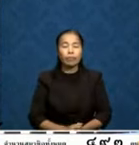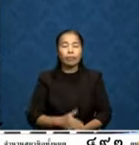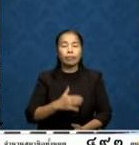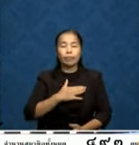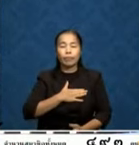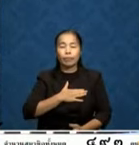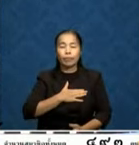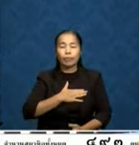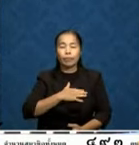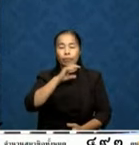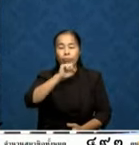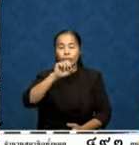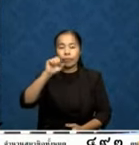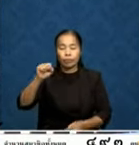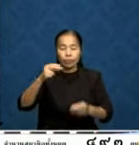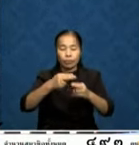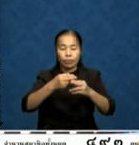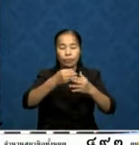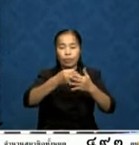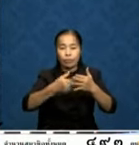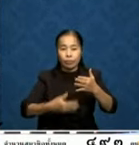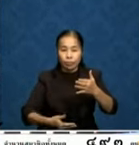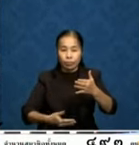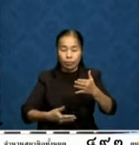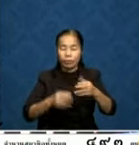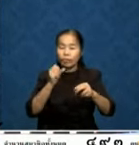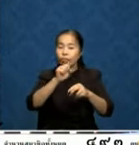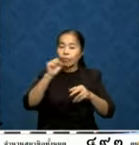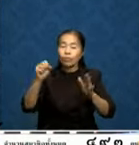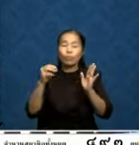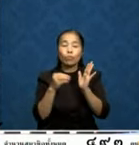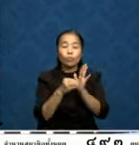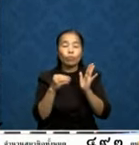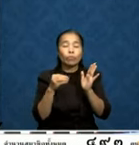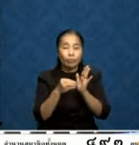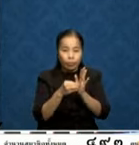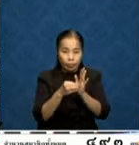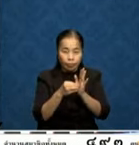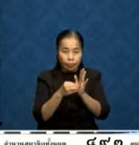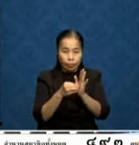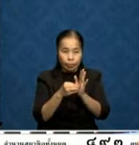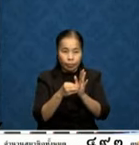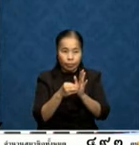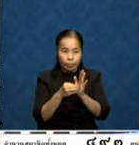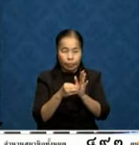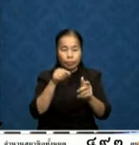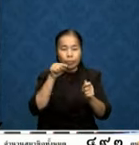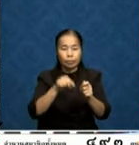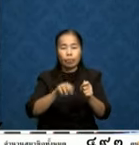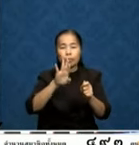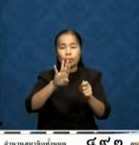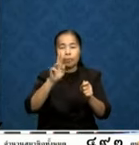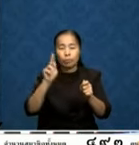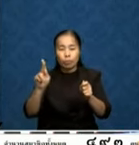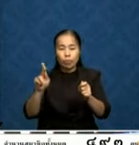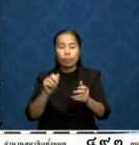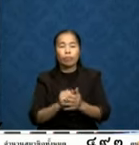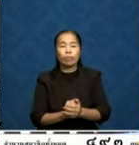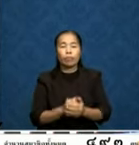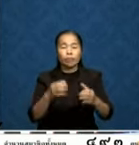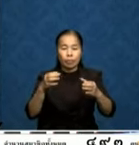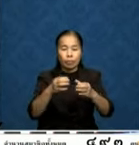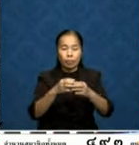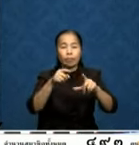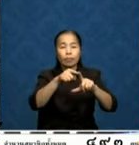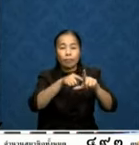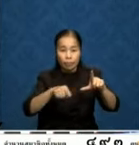ตกรผู้แทนราษฎรแบบแบ่งเขตกรุงเทพมหานครธนบุรีคลองสานบางประกอบอดีตพรรคก้าวไกลและอดีต